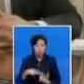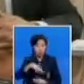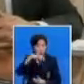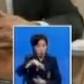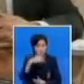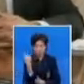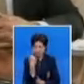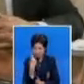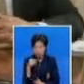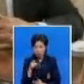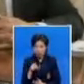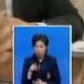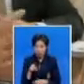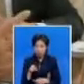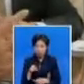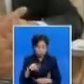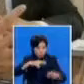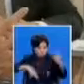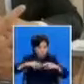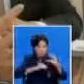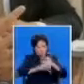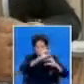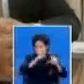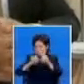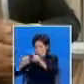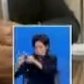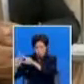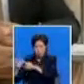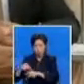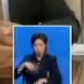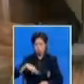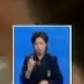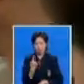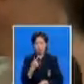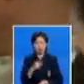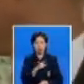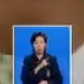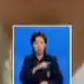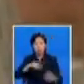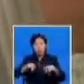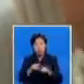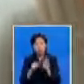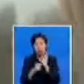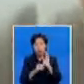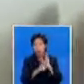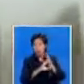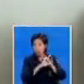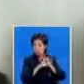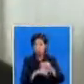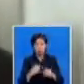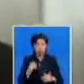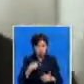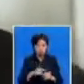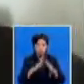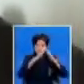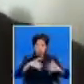เดียวเนี่ยดูแลโครงการโหเอาว่าถ้ามาตะพุทธ60 65 76เนี่ยนะฮะ ครับ แล้วทั่วประเท